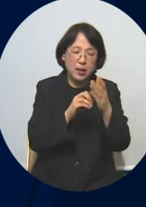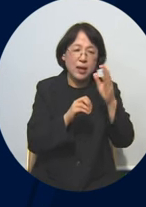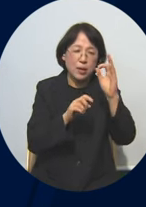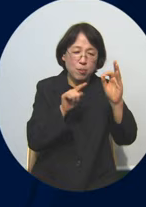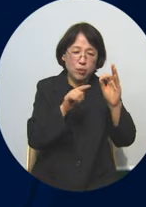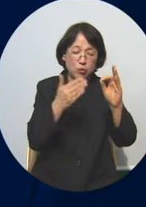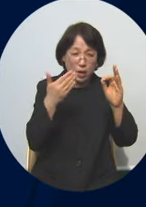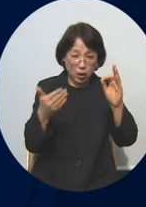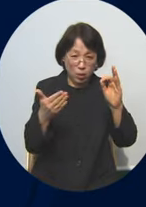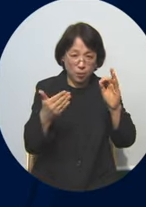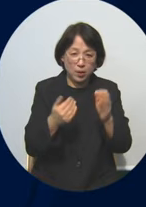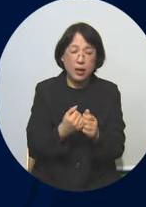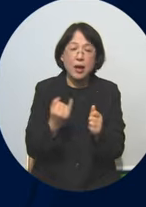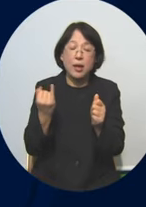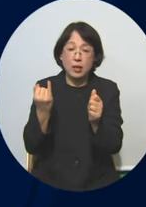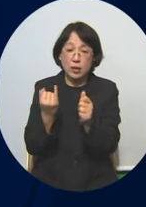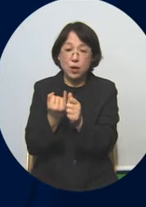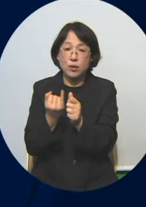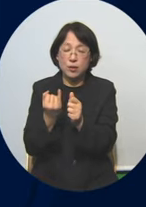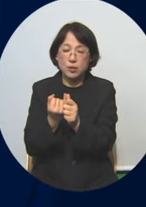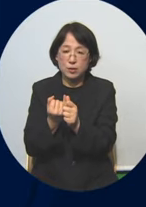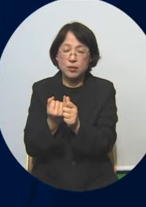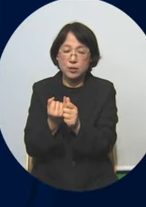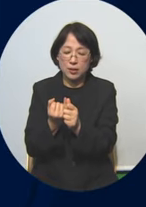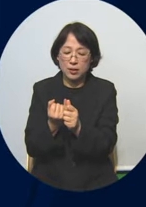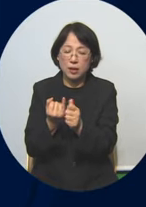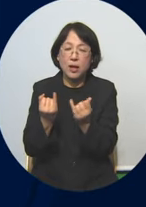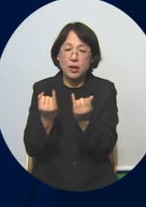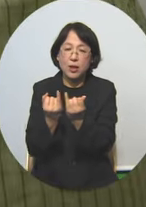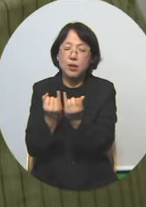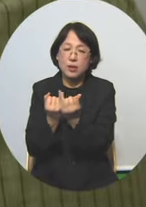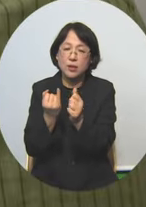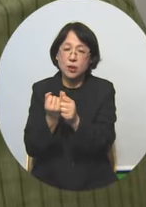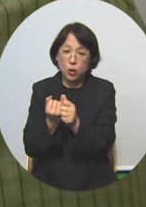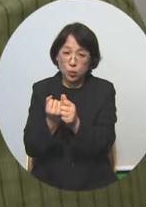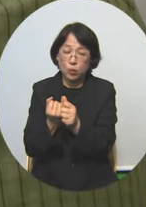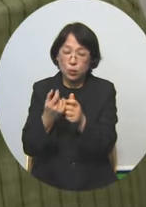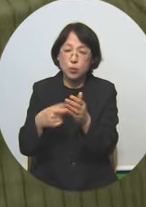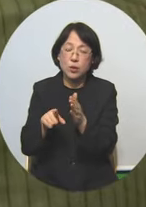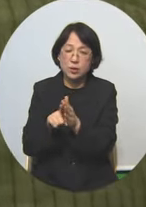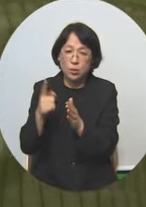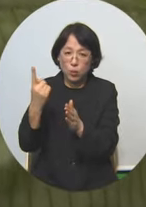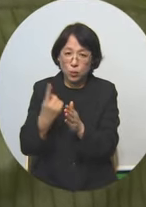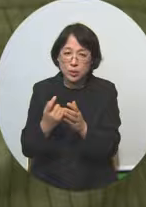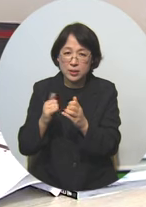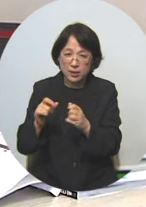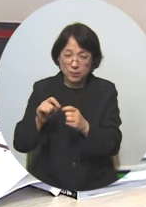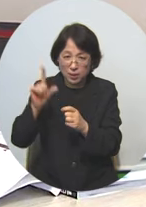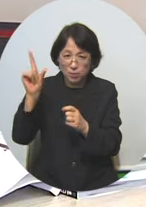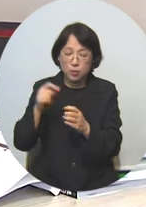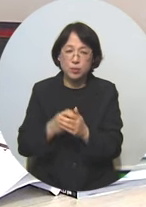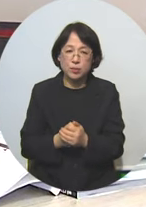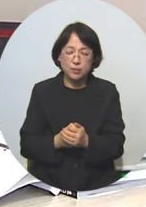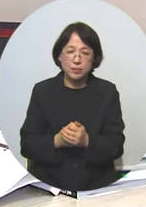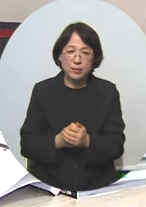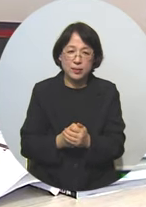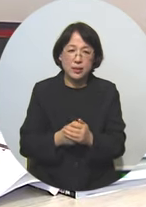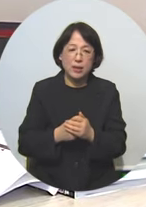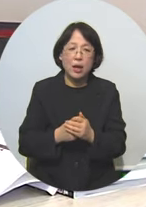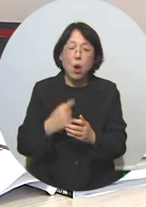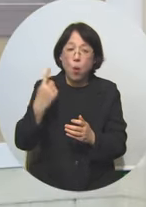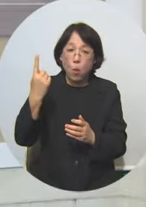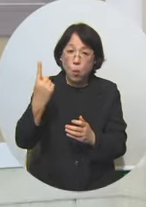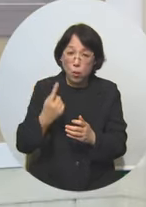여성은 결혼 이민이 약 80%로 가장 높았습니다. 국적 비중은 아시아권이 대다수를